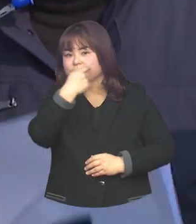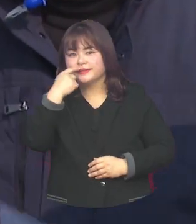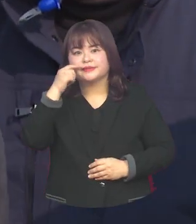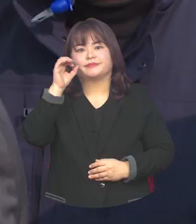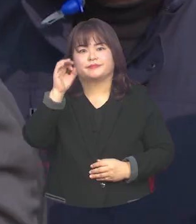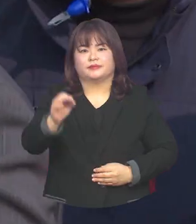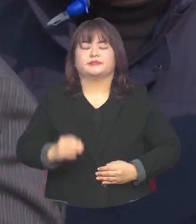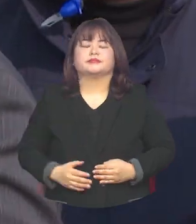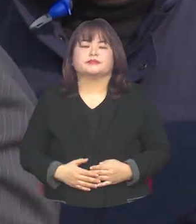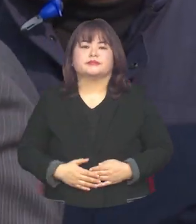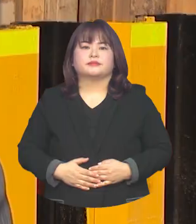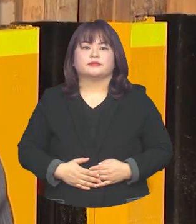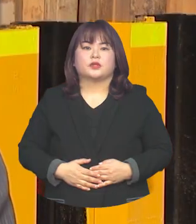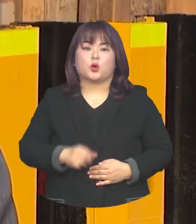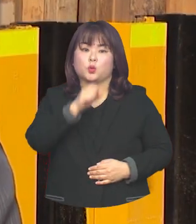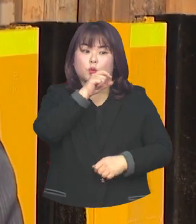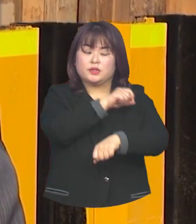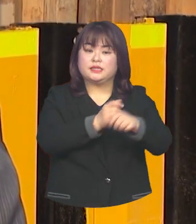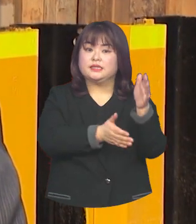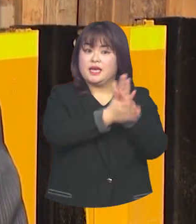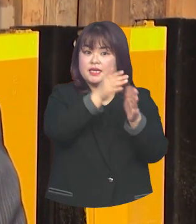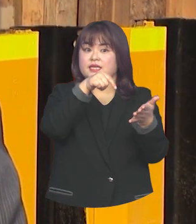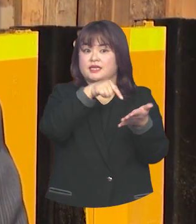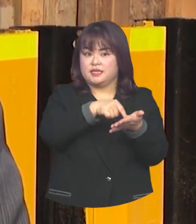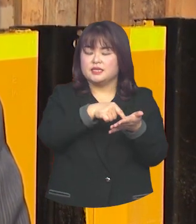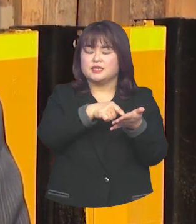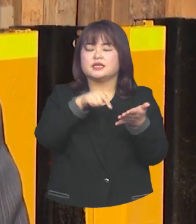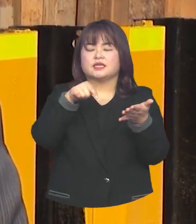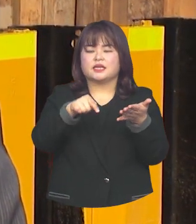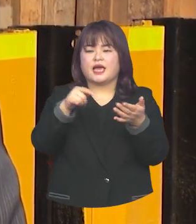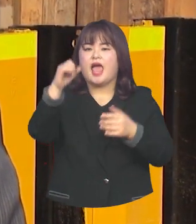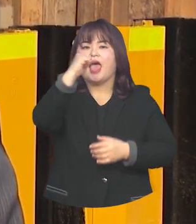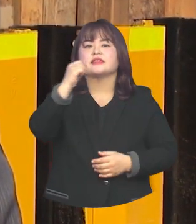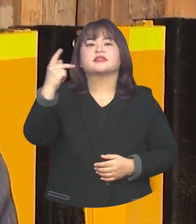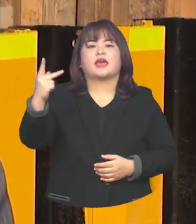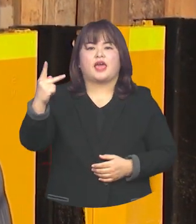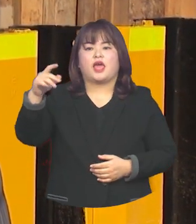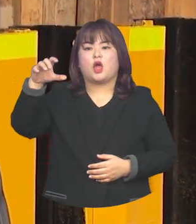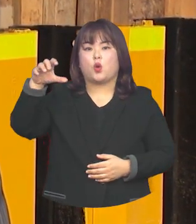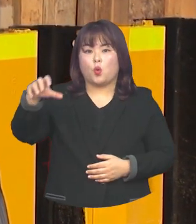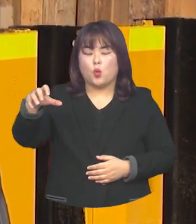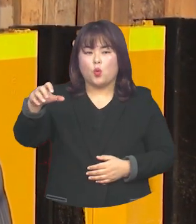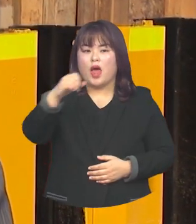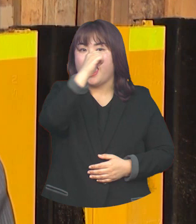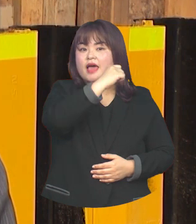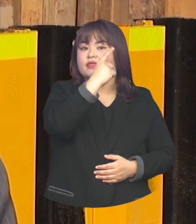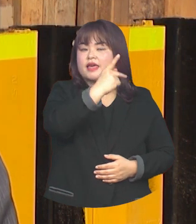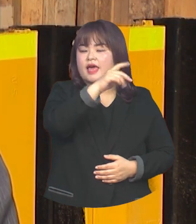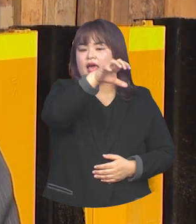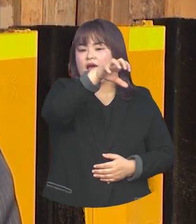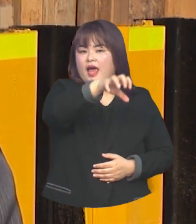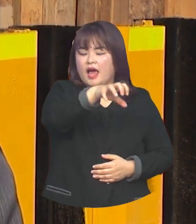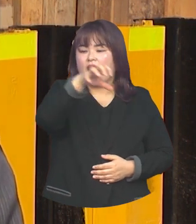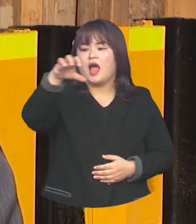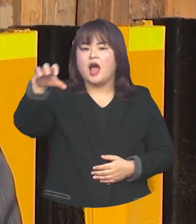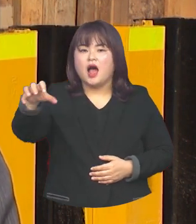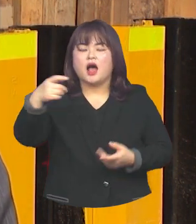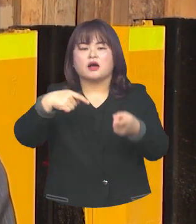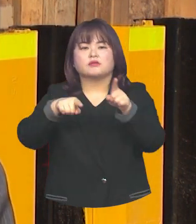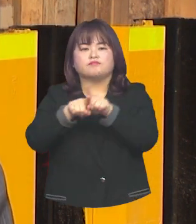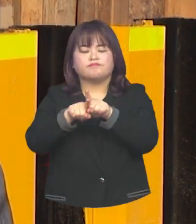꼼꼼히 살폈습니다. 우리 용인 특례시와 SK 하이닉스 또 SK